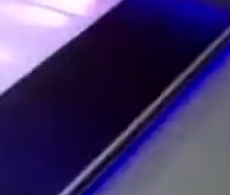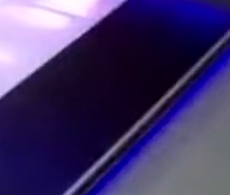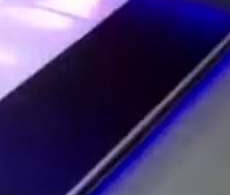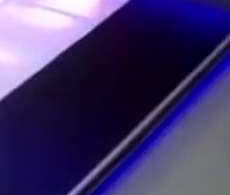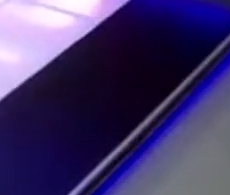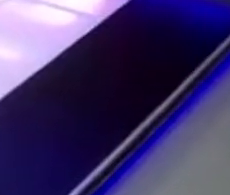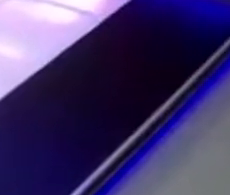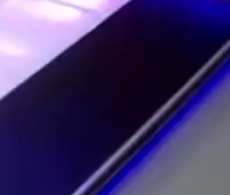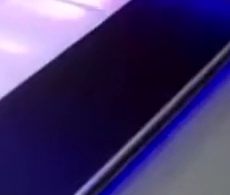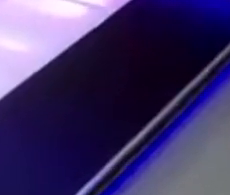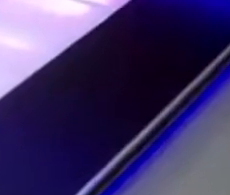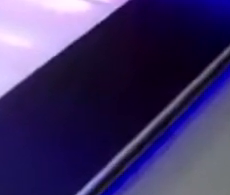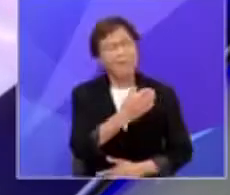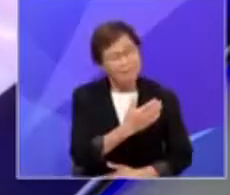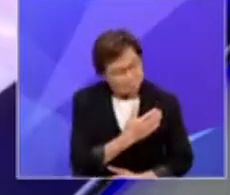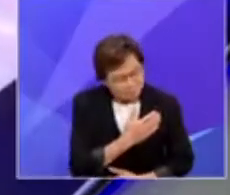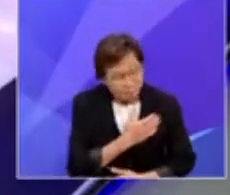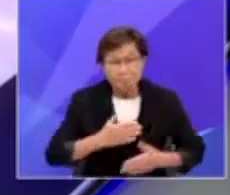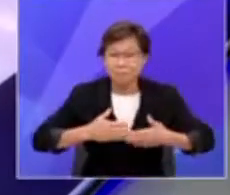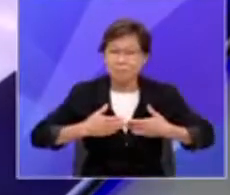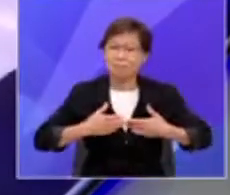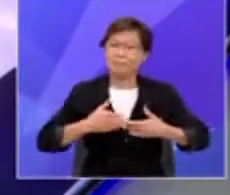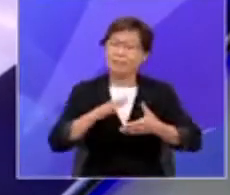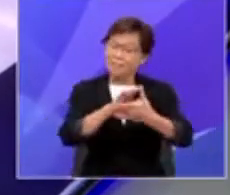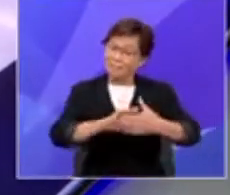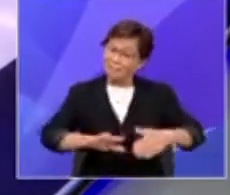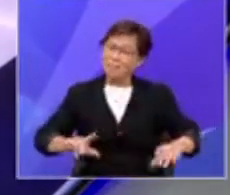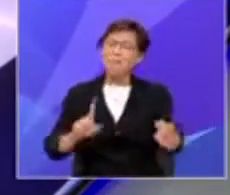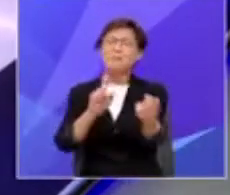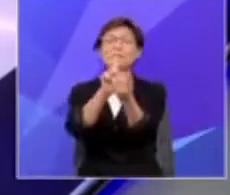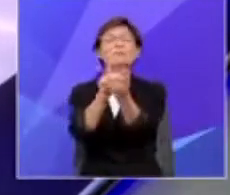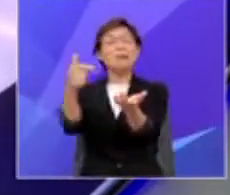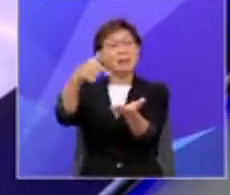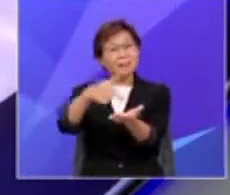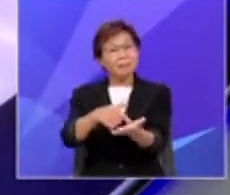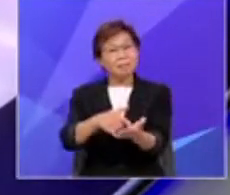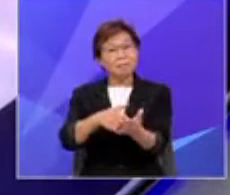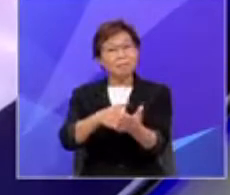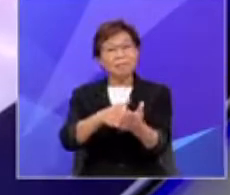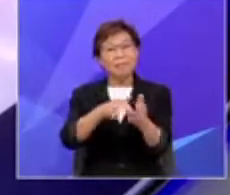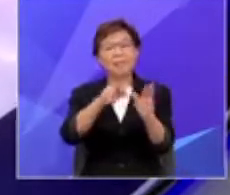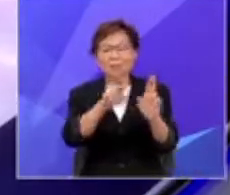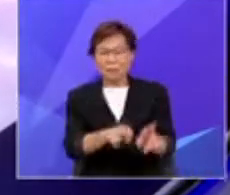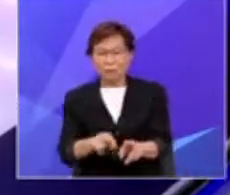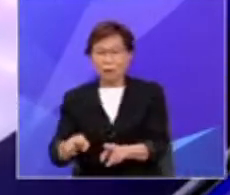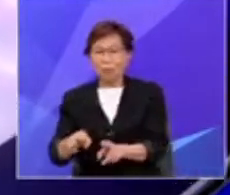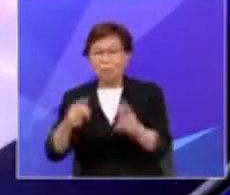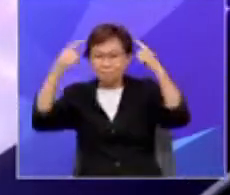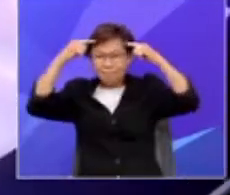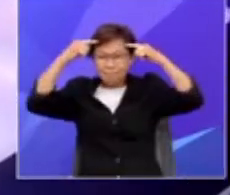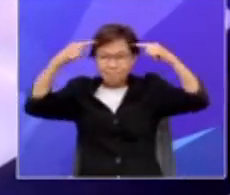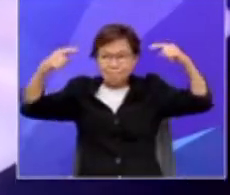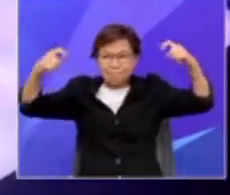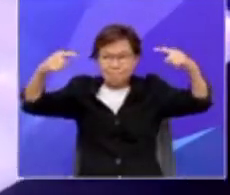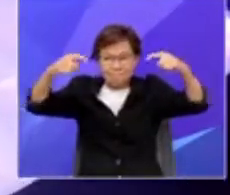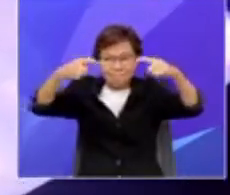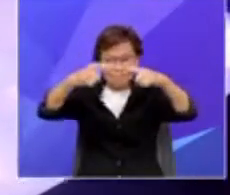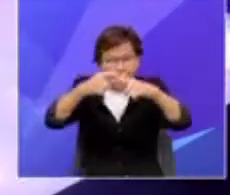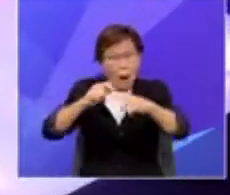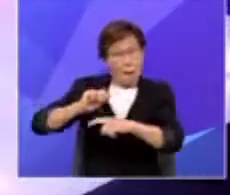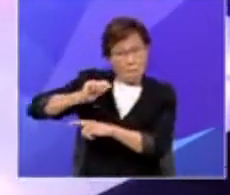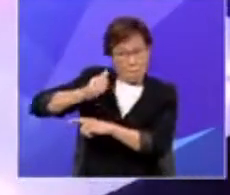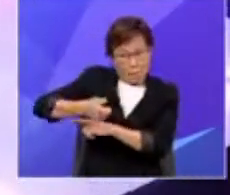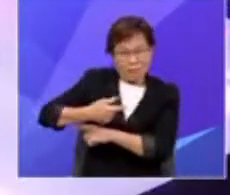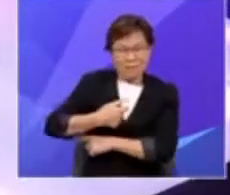Halo assalamualaikum dan salam sejahtera selamat kita bertemu sekali lagi dalam rancangan ketemu mindah besok